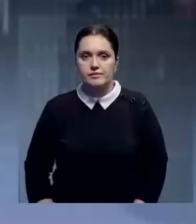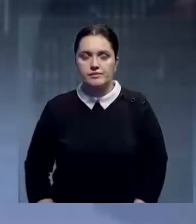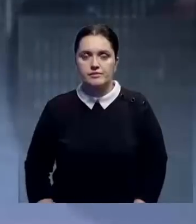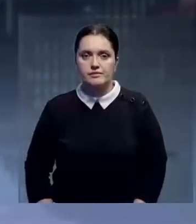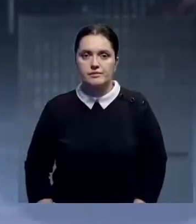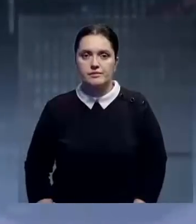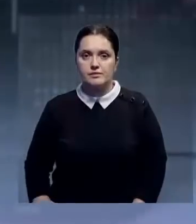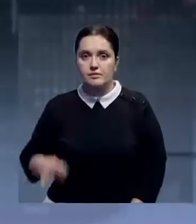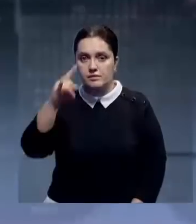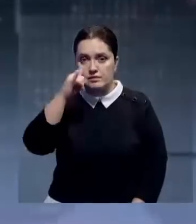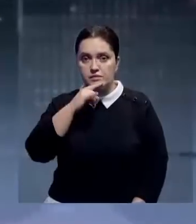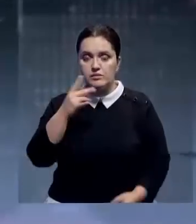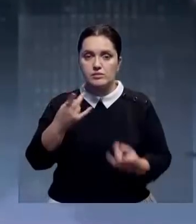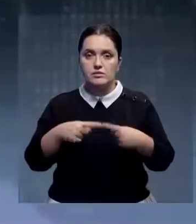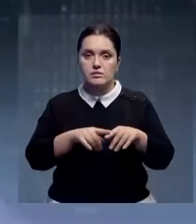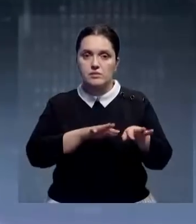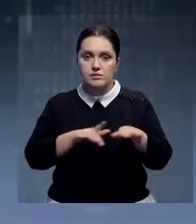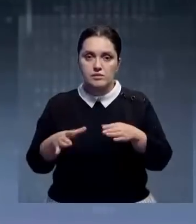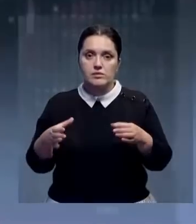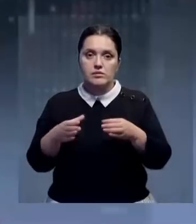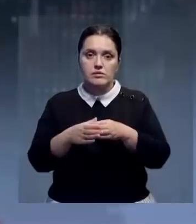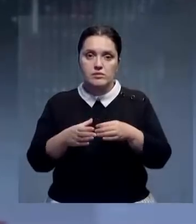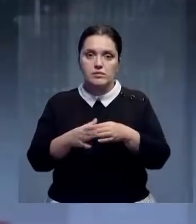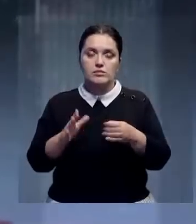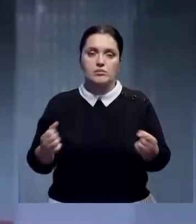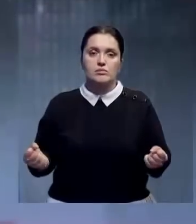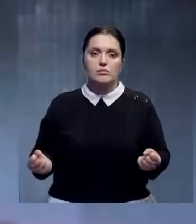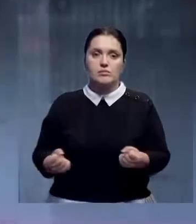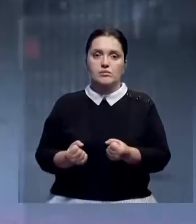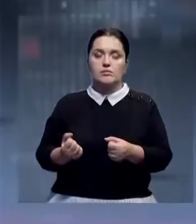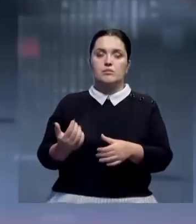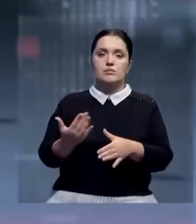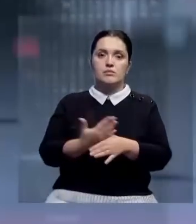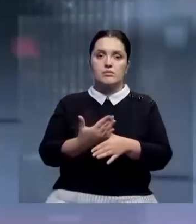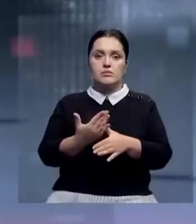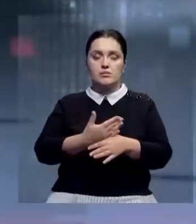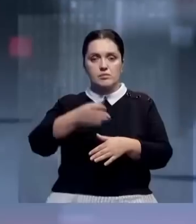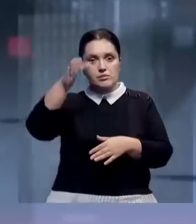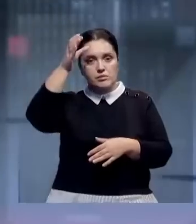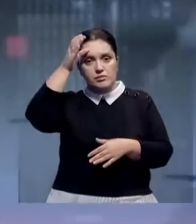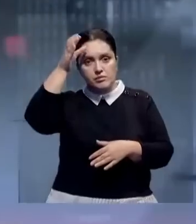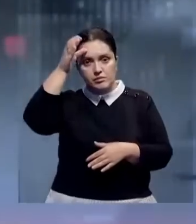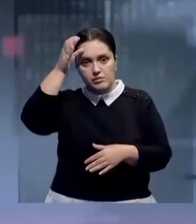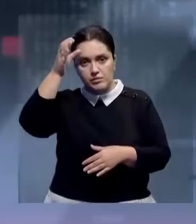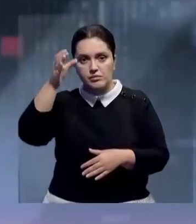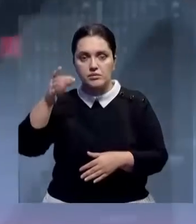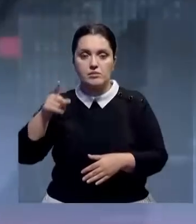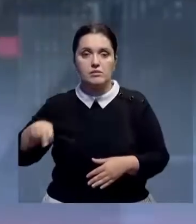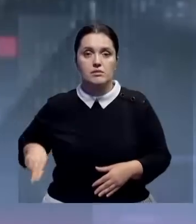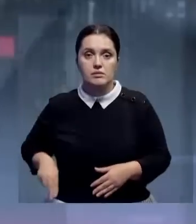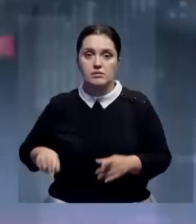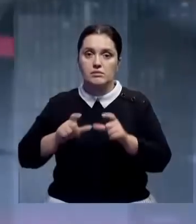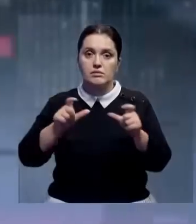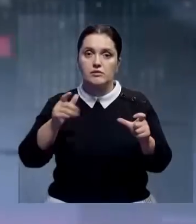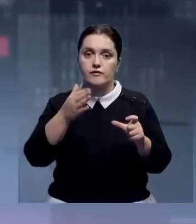Еще одно мнение. В регионах Казахстана нужно организовывать инновационные группы, которые будут поддерживать и помогать ученым, считает